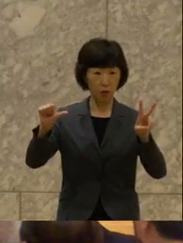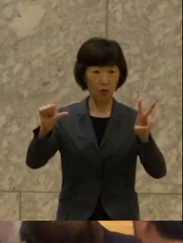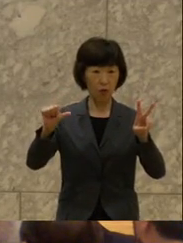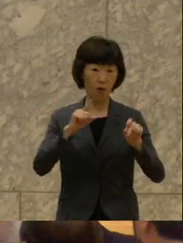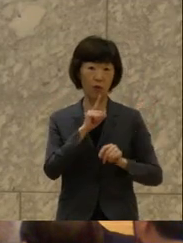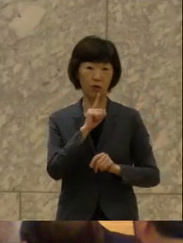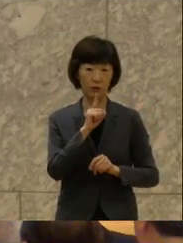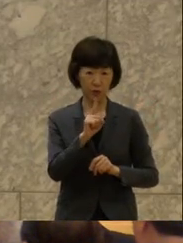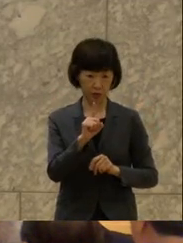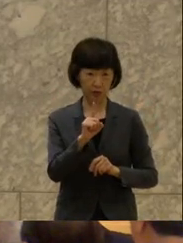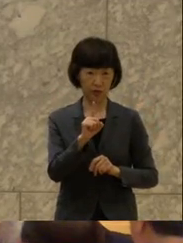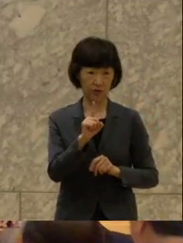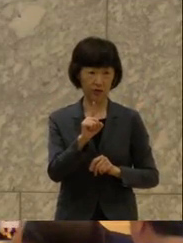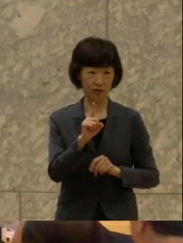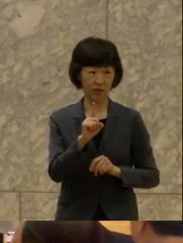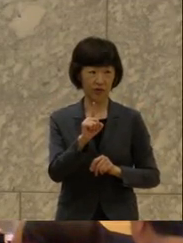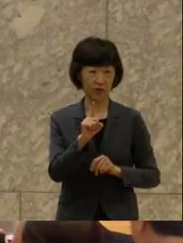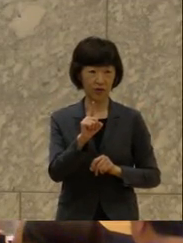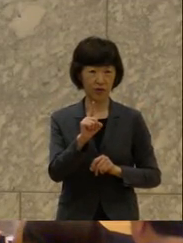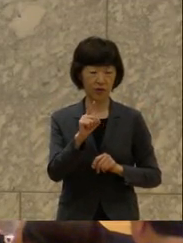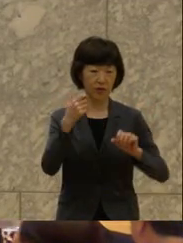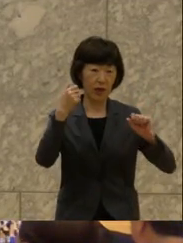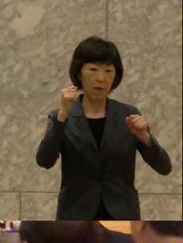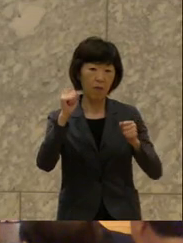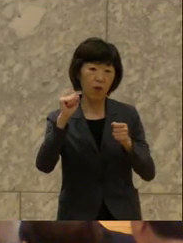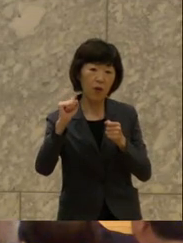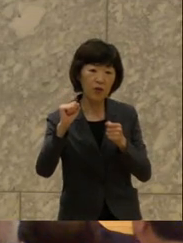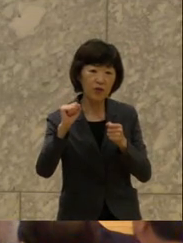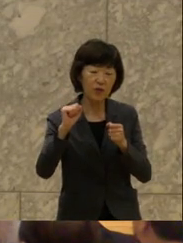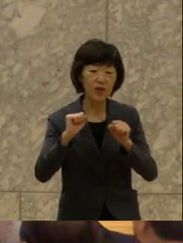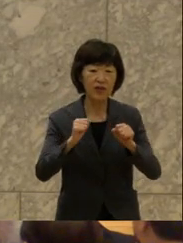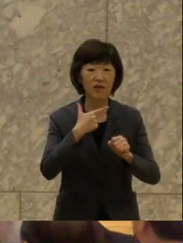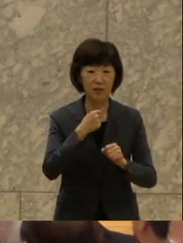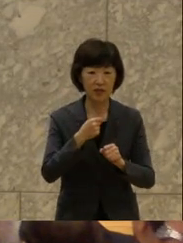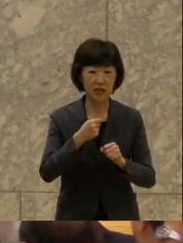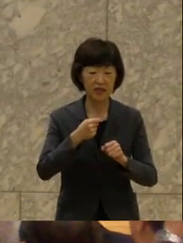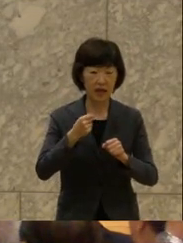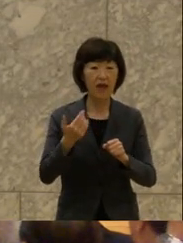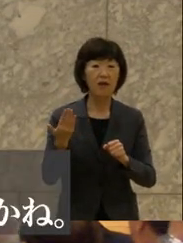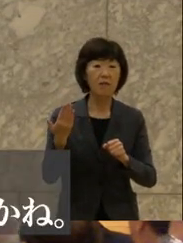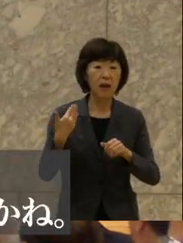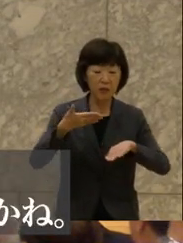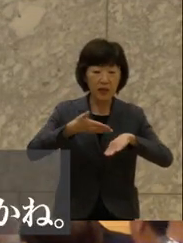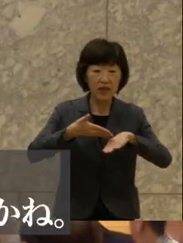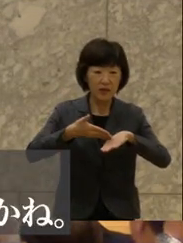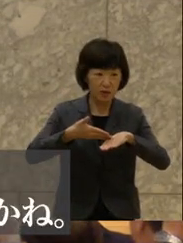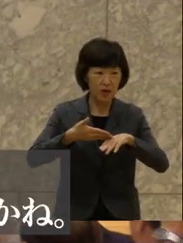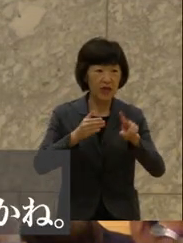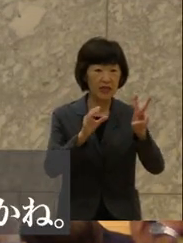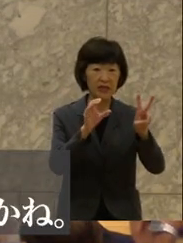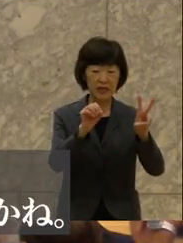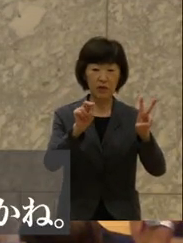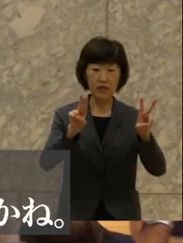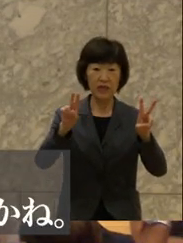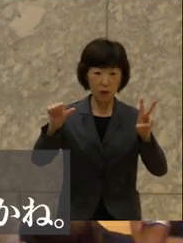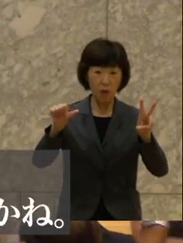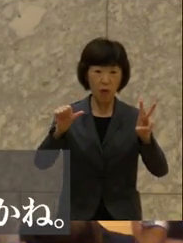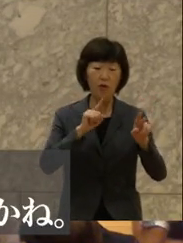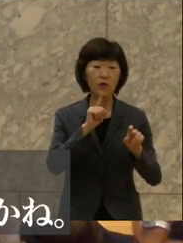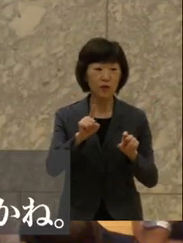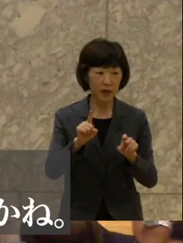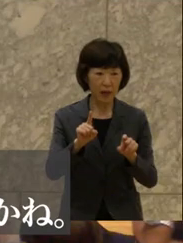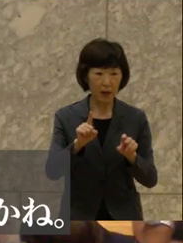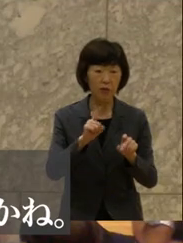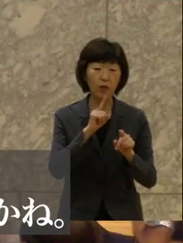と言いましたらちょっとポーズをつけていただきたいと思いますちょっと練習をしたいと思うんですけれども2025と言いましたらその声